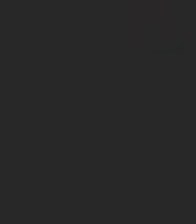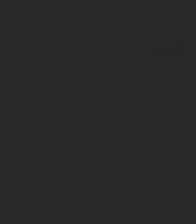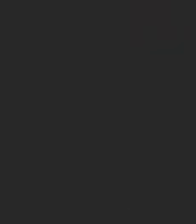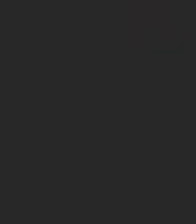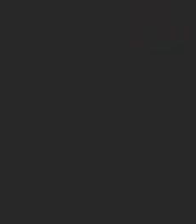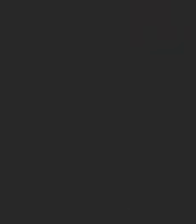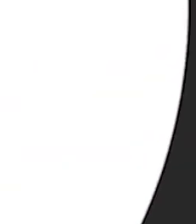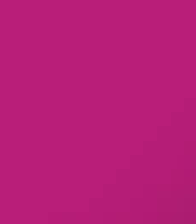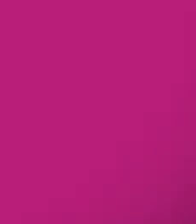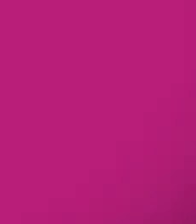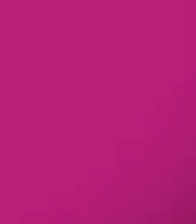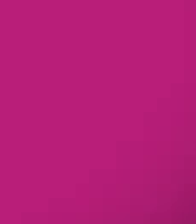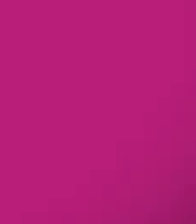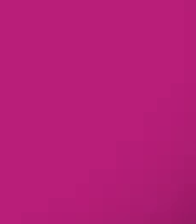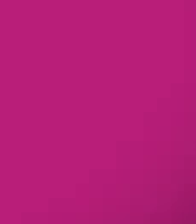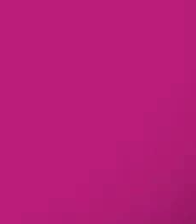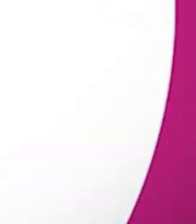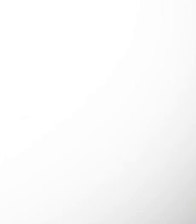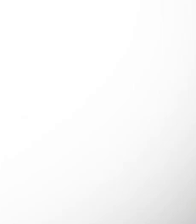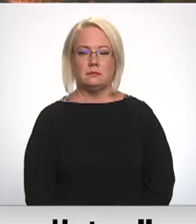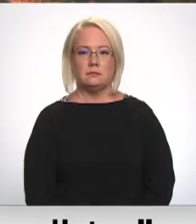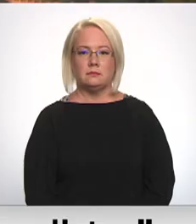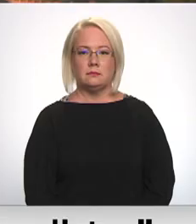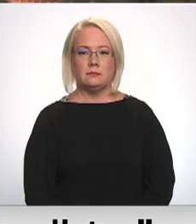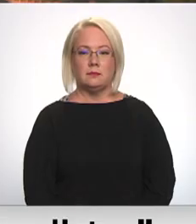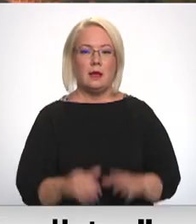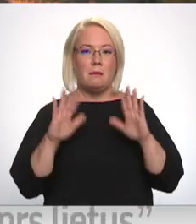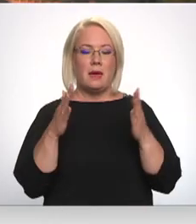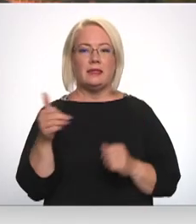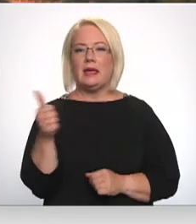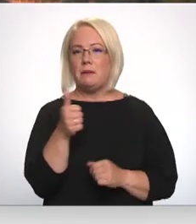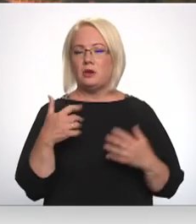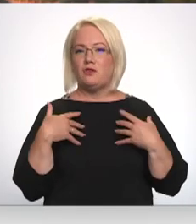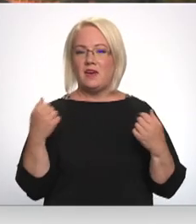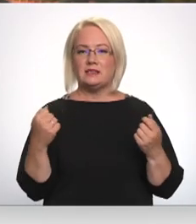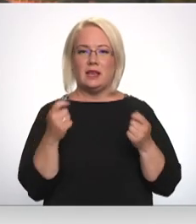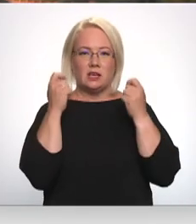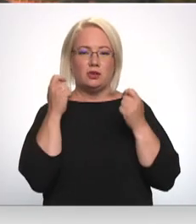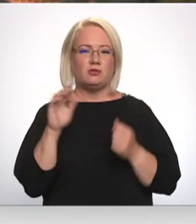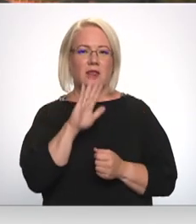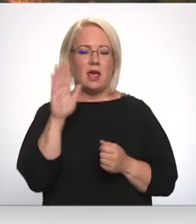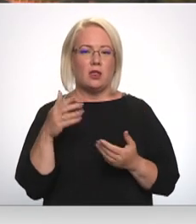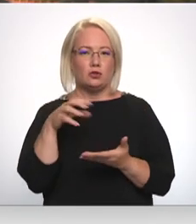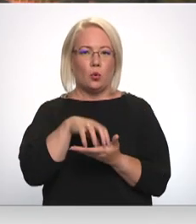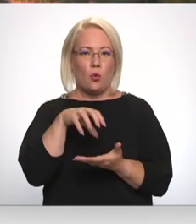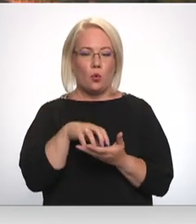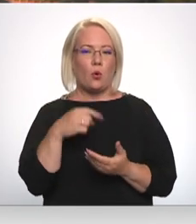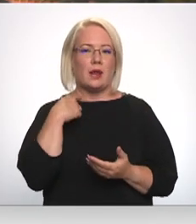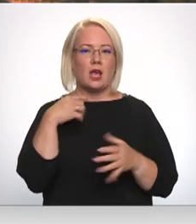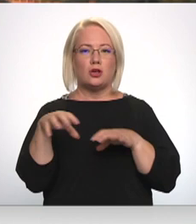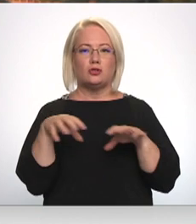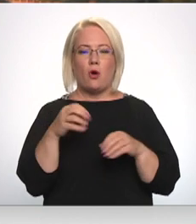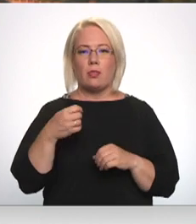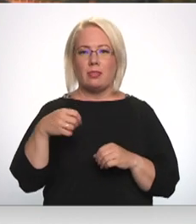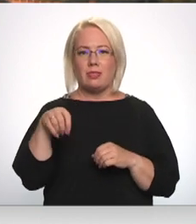Re, viss ēters ir te! Bet ar īpaši veselīgu dzimšanas dienas kūku šodien Rīgas zoodārzā tika